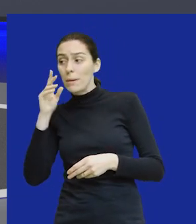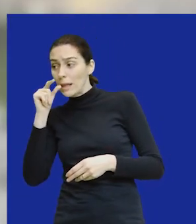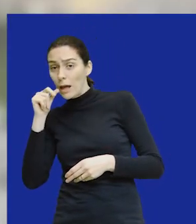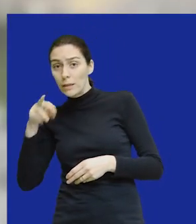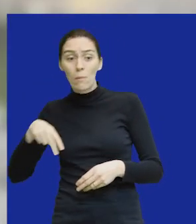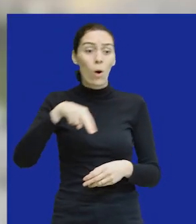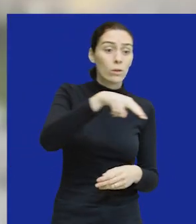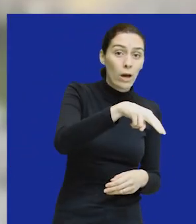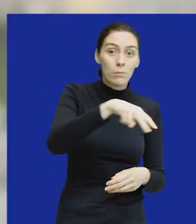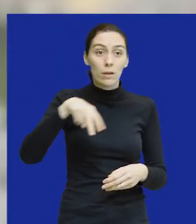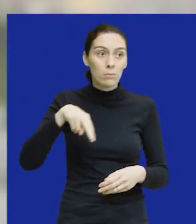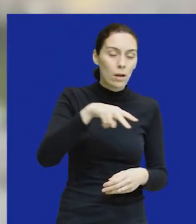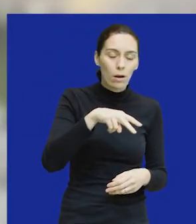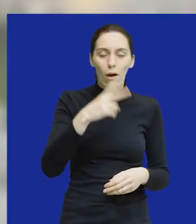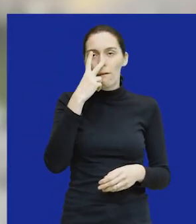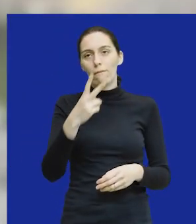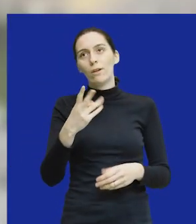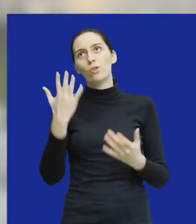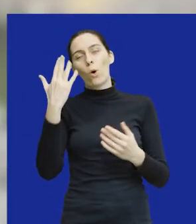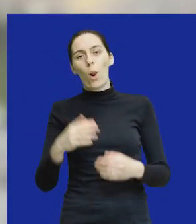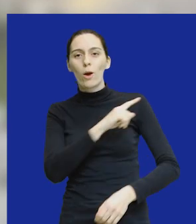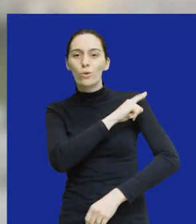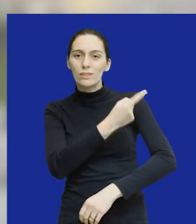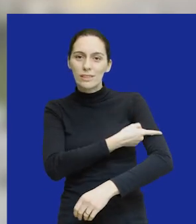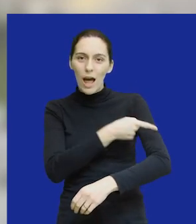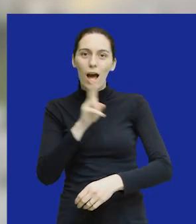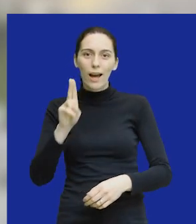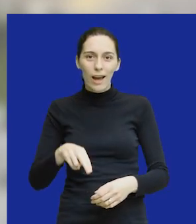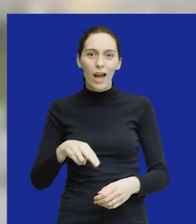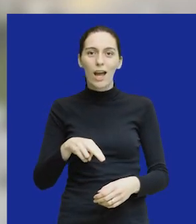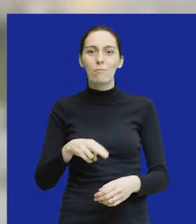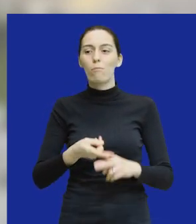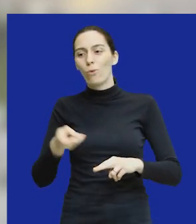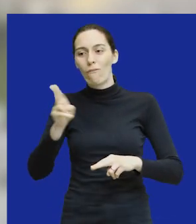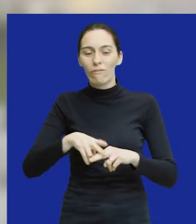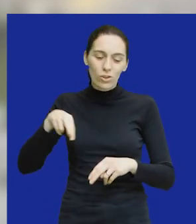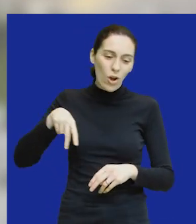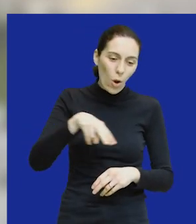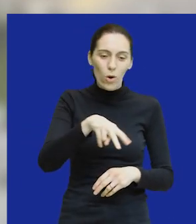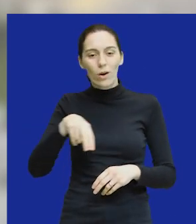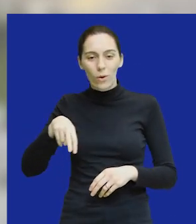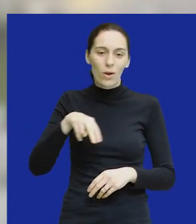vrate. I onda kad vidiš koliko oni snage imaju, koliko te Božje milosti,